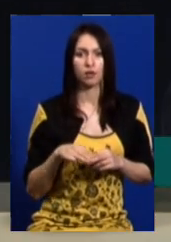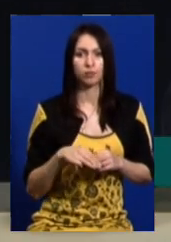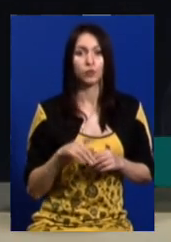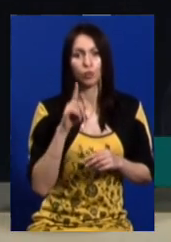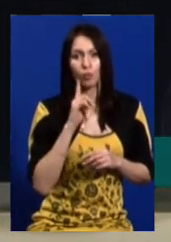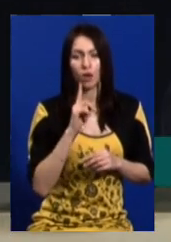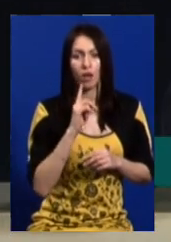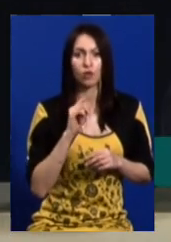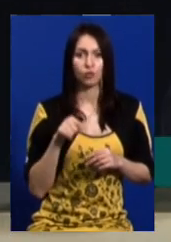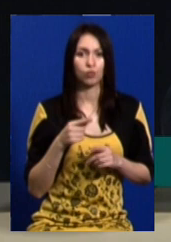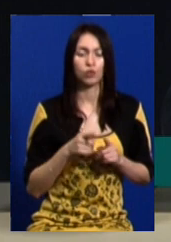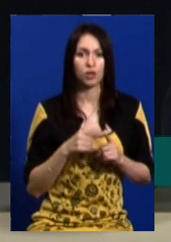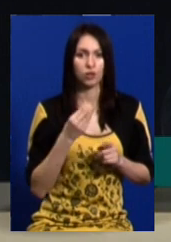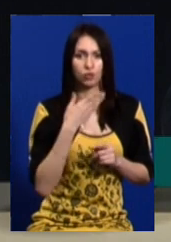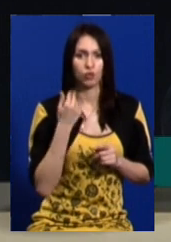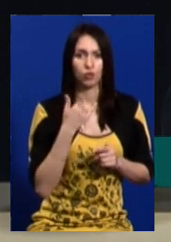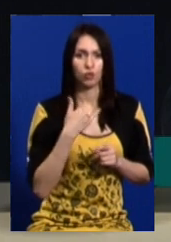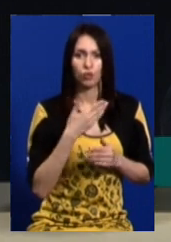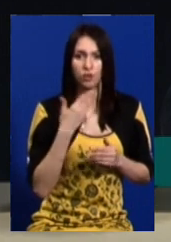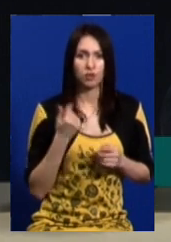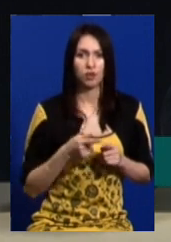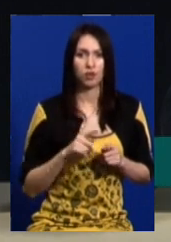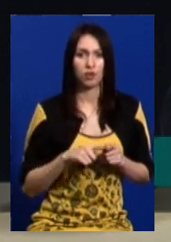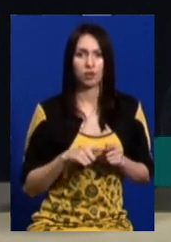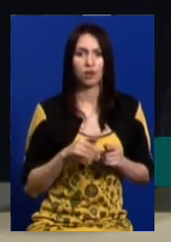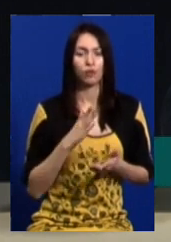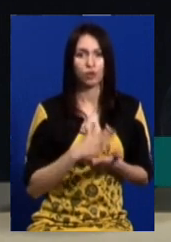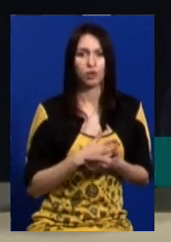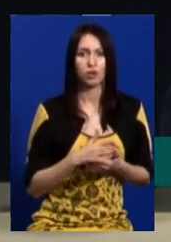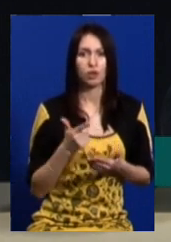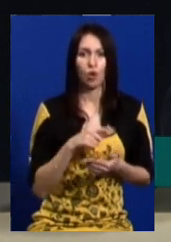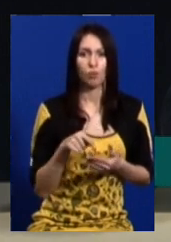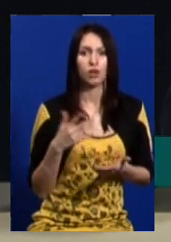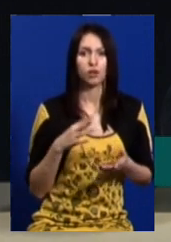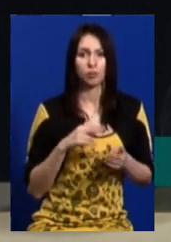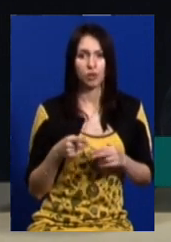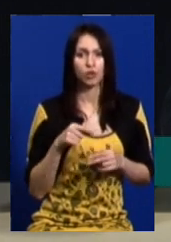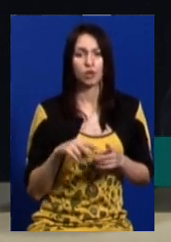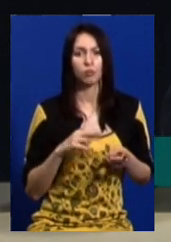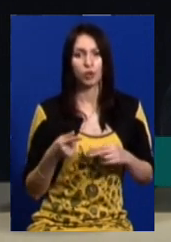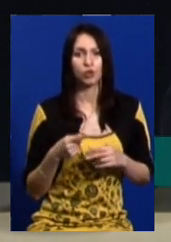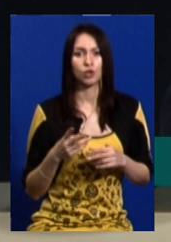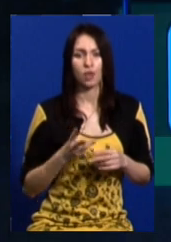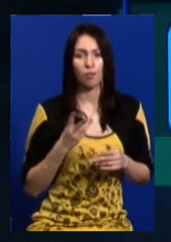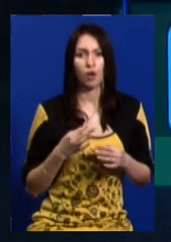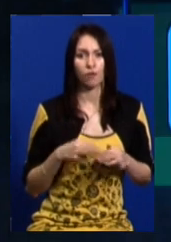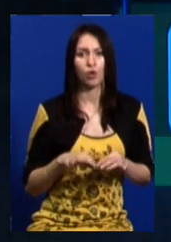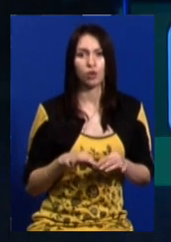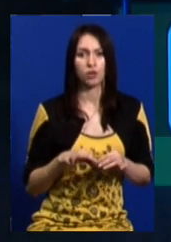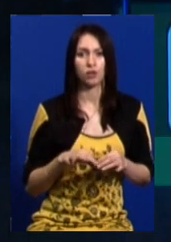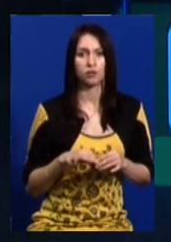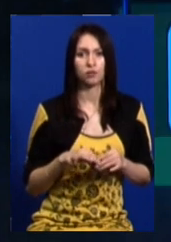що таких ще немає у нас. Випадків немає. Ті 4 громади, які вони перейшли добровільно. Ми бачили, що